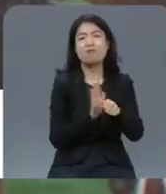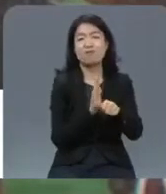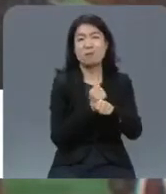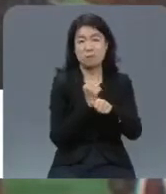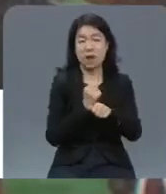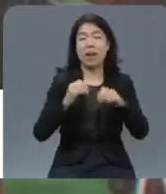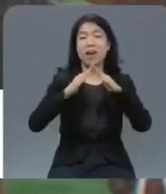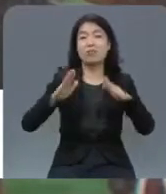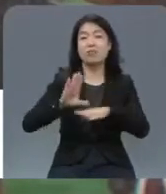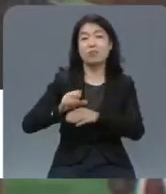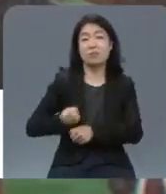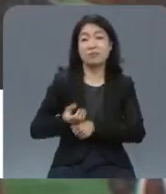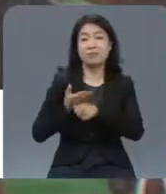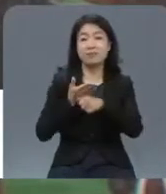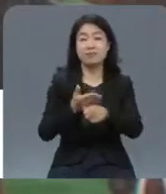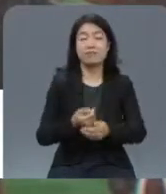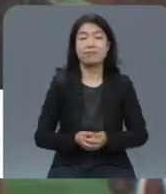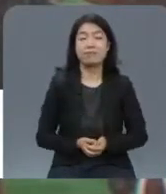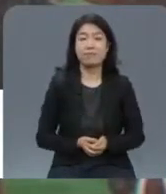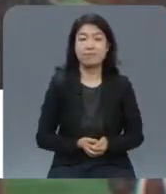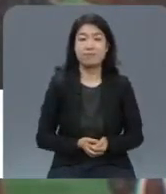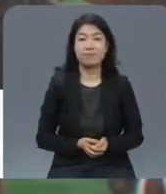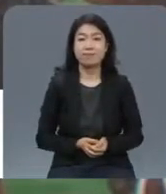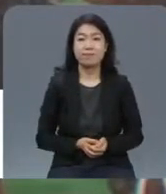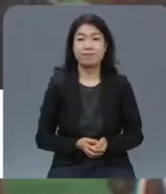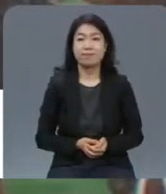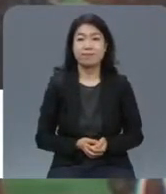전주방송 청구 고정현 기잡니다